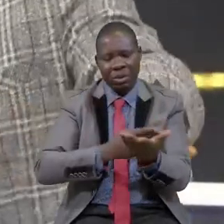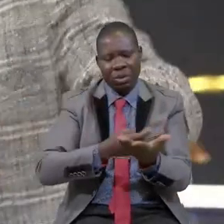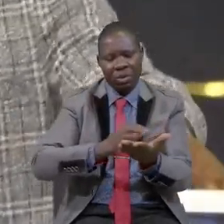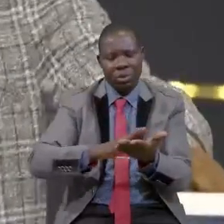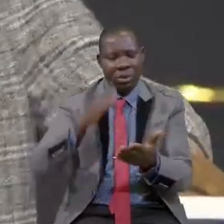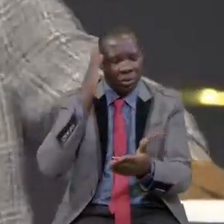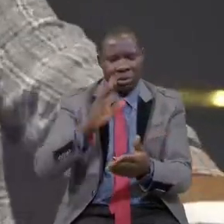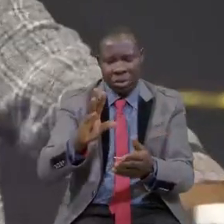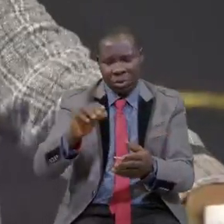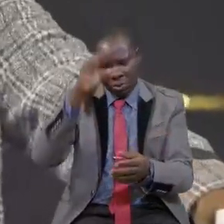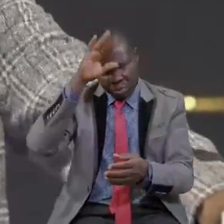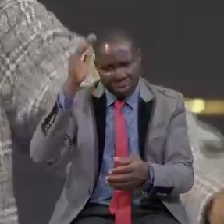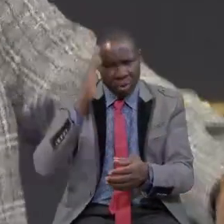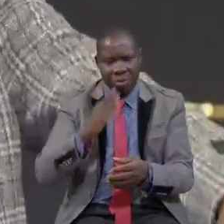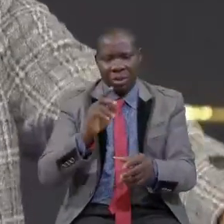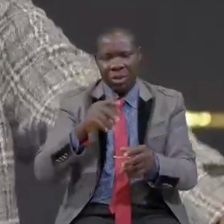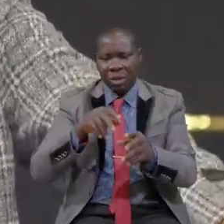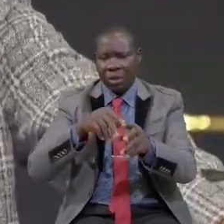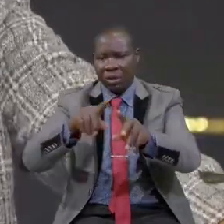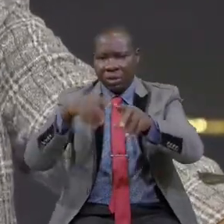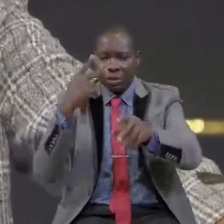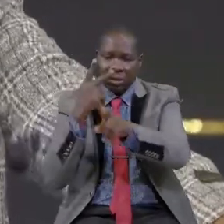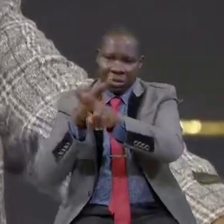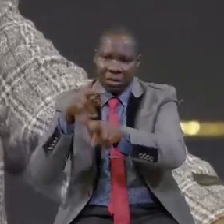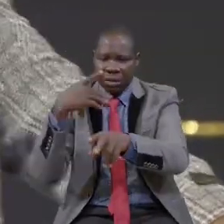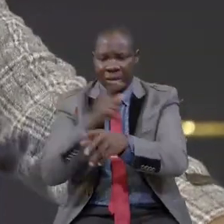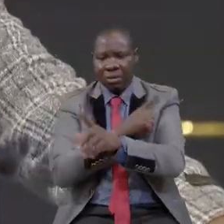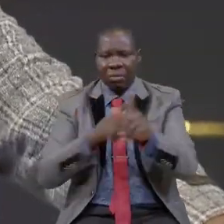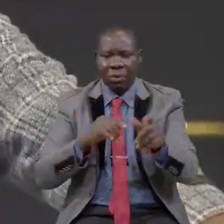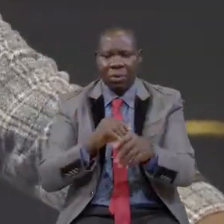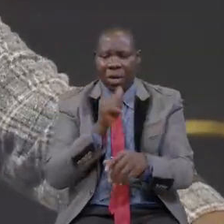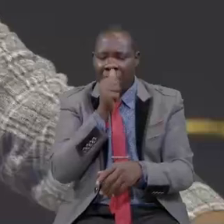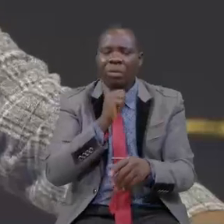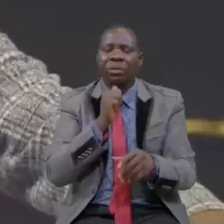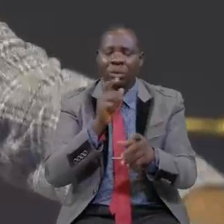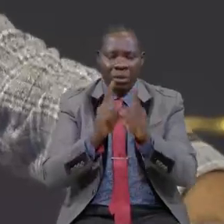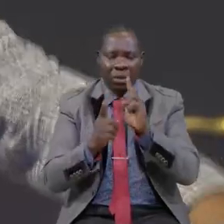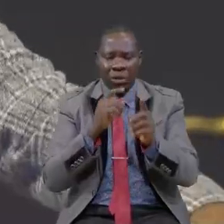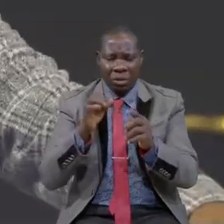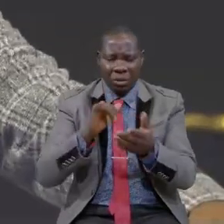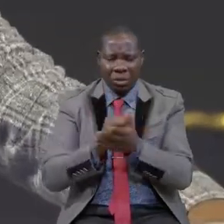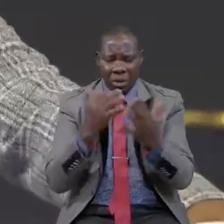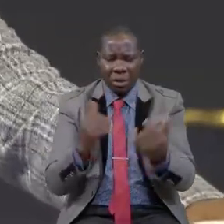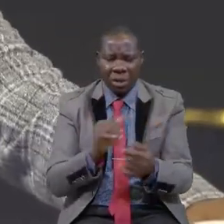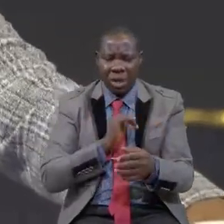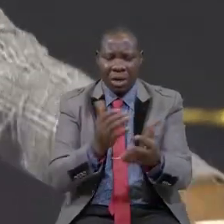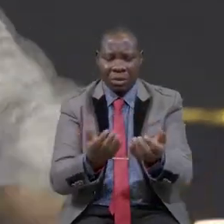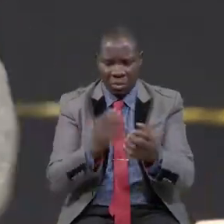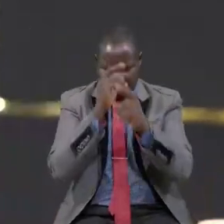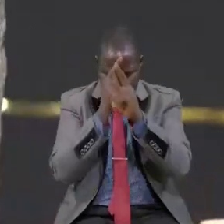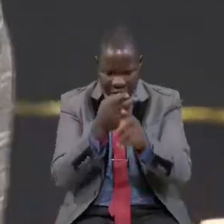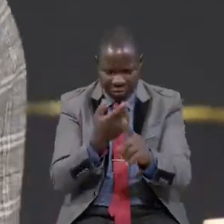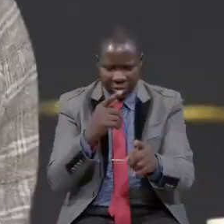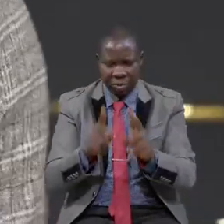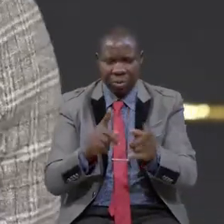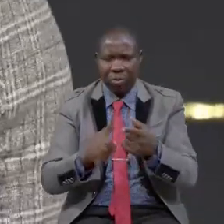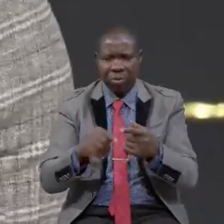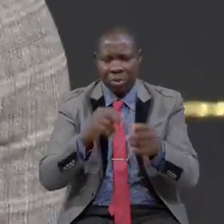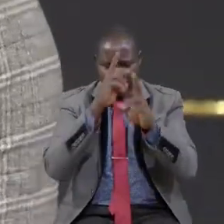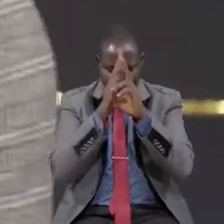le Seigneur. Je ne parle pas de ça maintenant. Je veux l'honneur pour qu'ils me respectent.